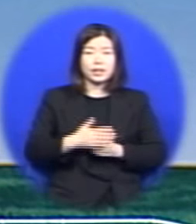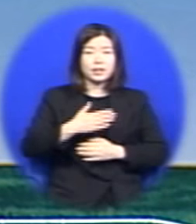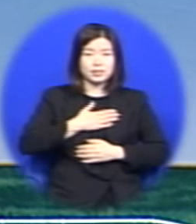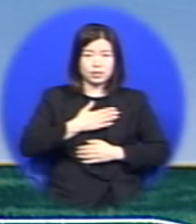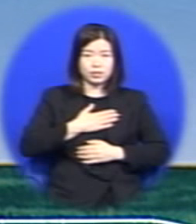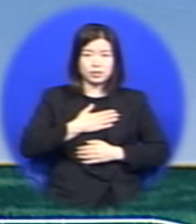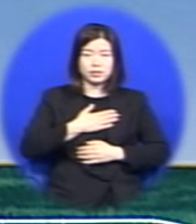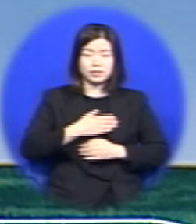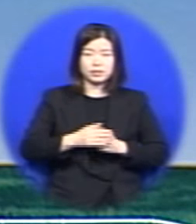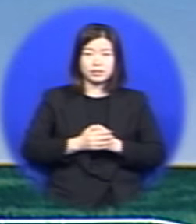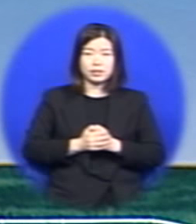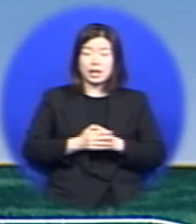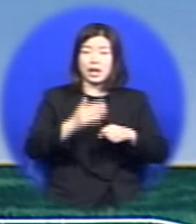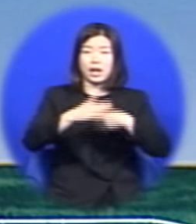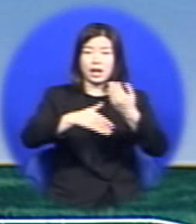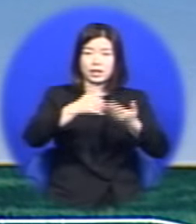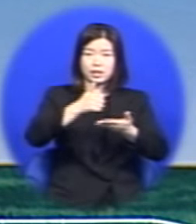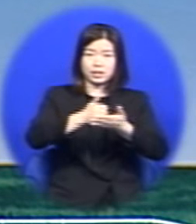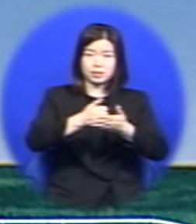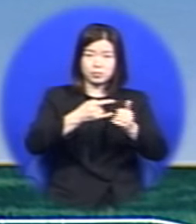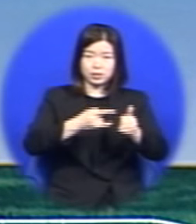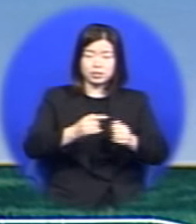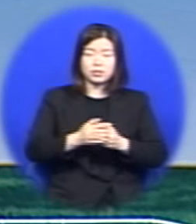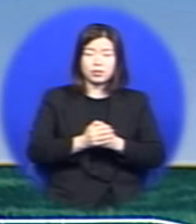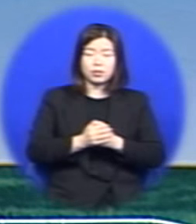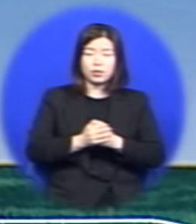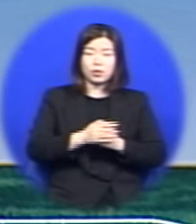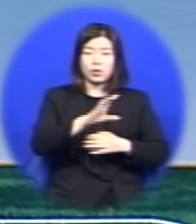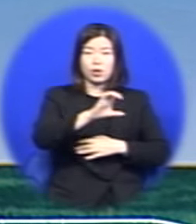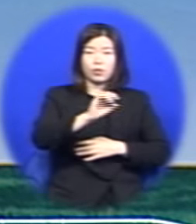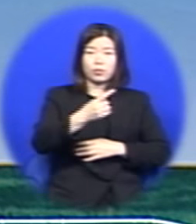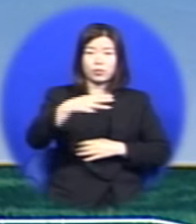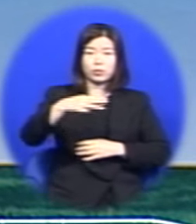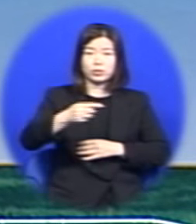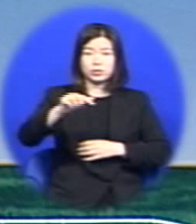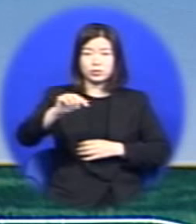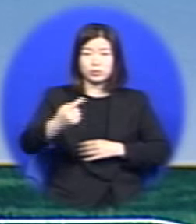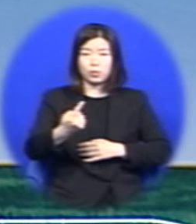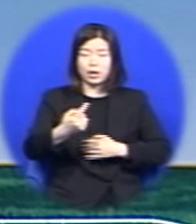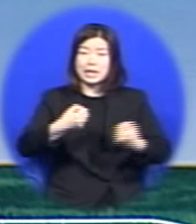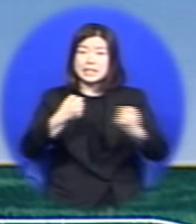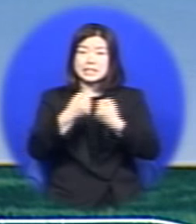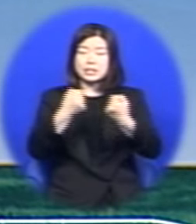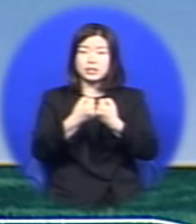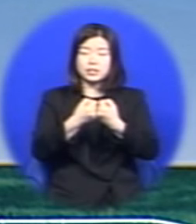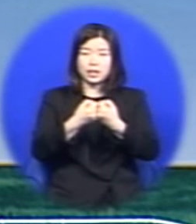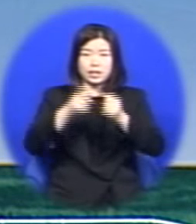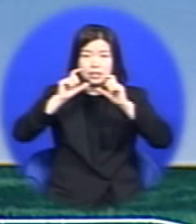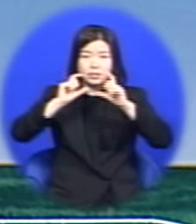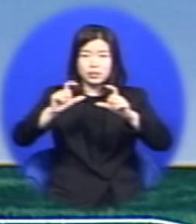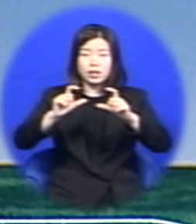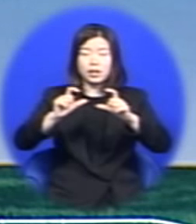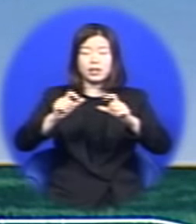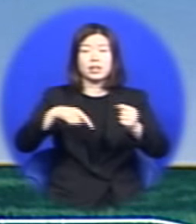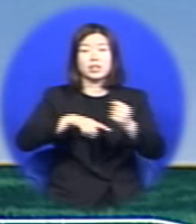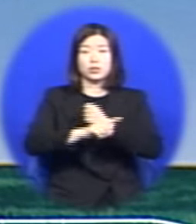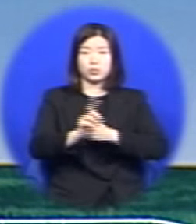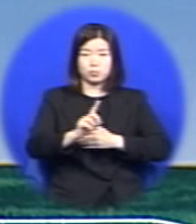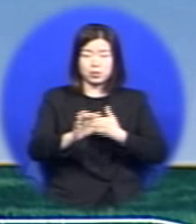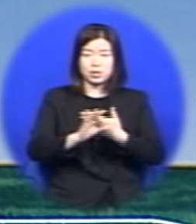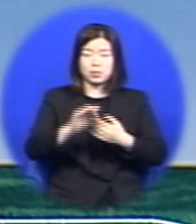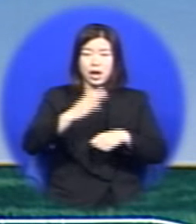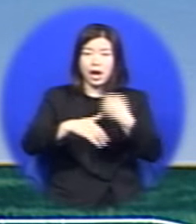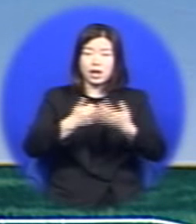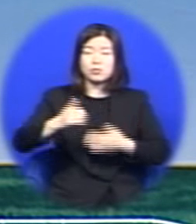저는 하나님께서 포르노와 전쟁을 벌이라 라고 말씀하시는 이유가 하나님이